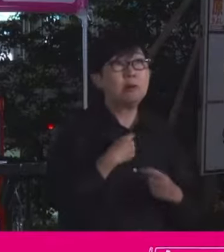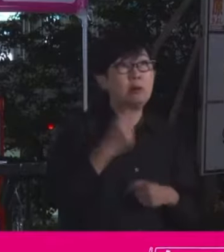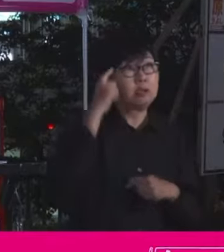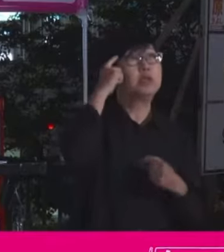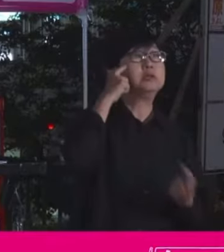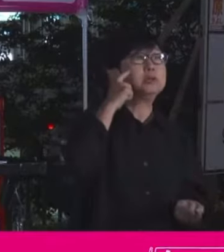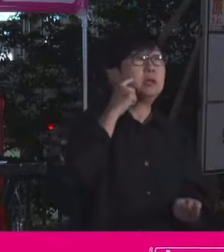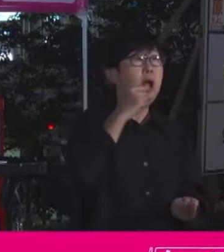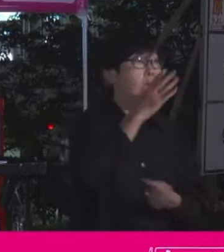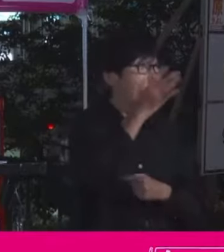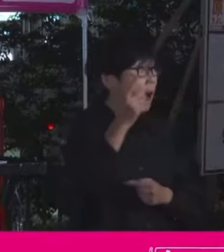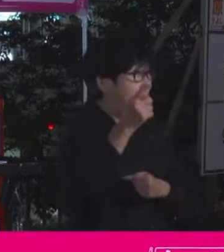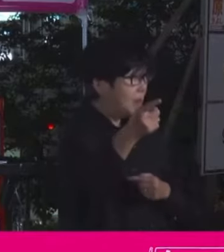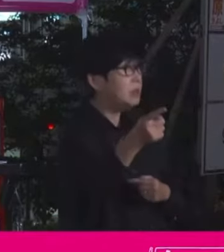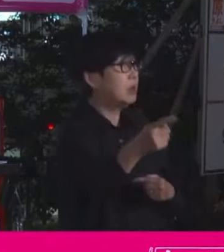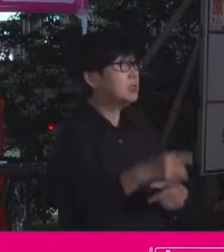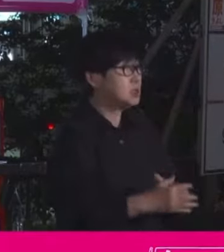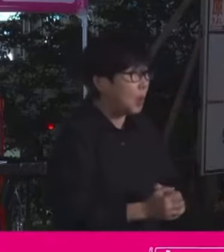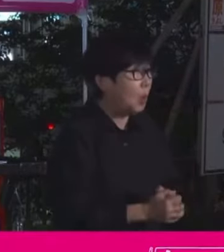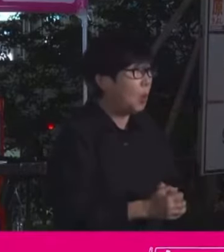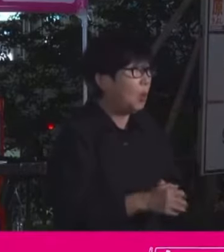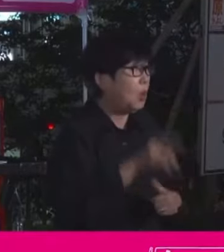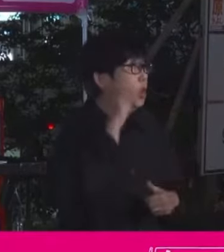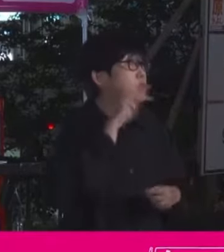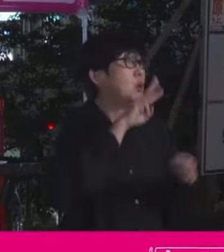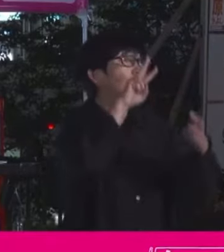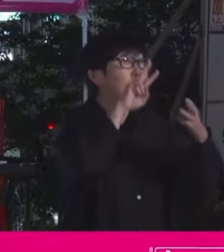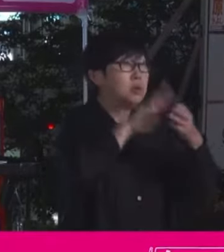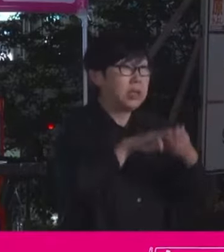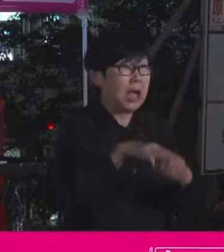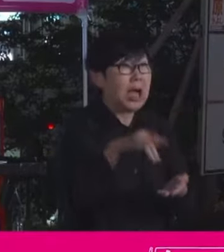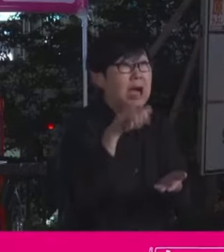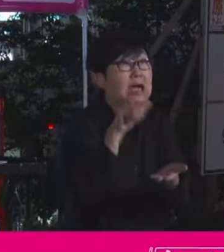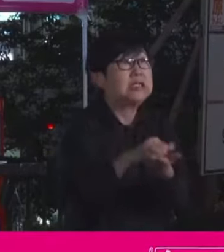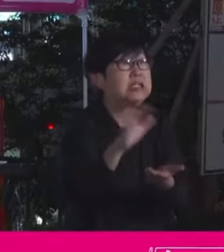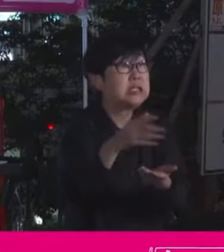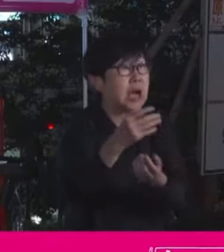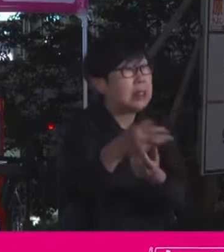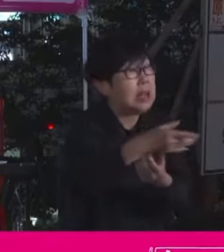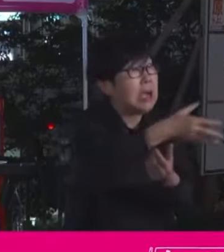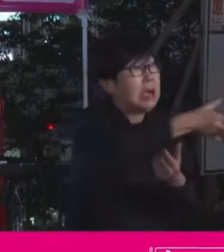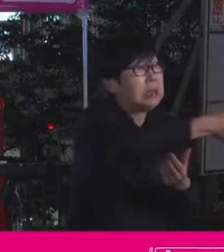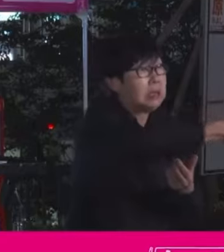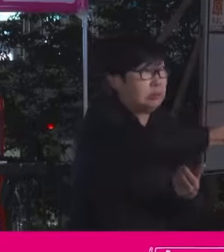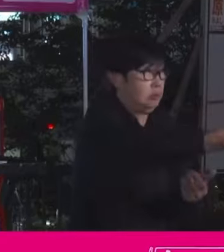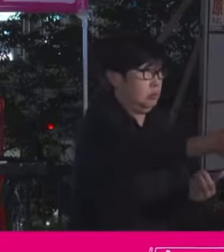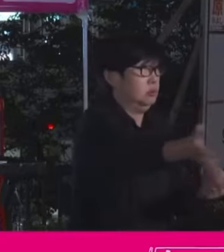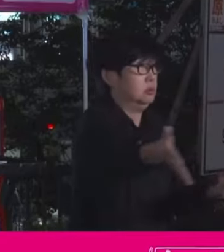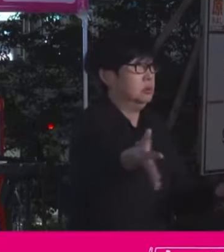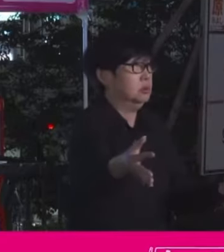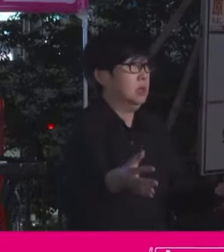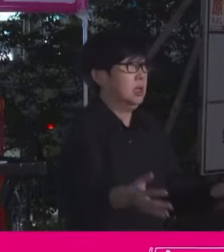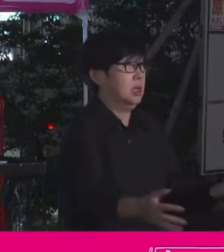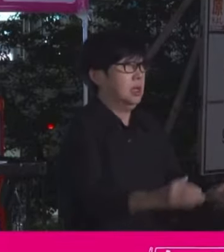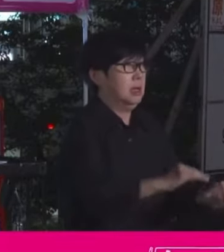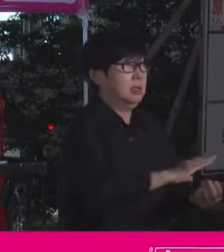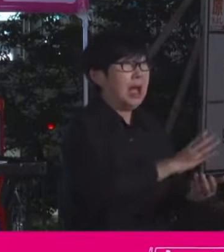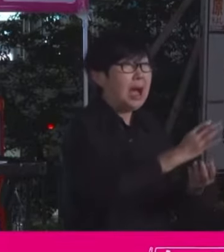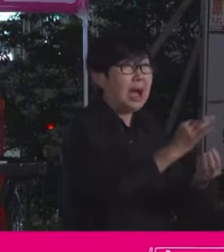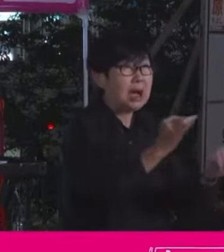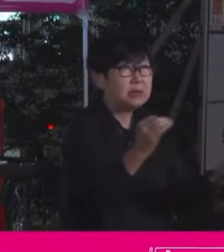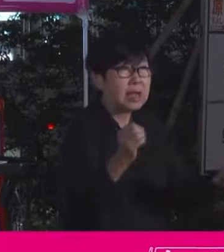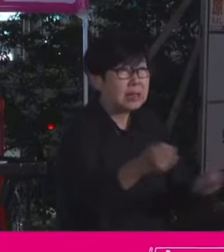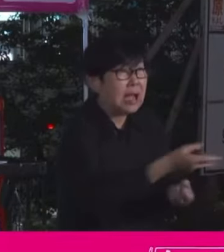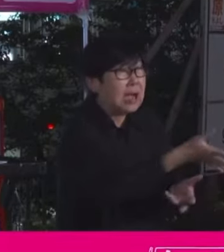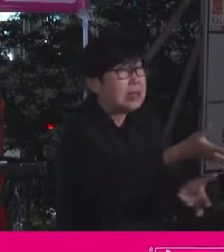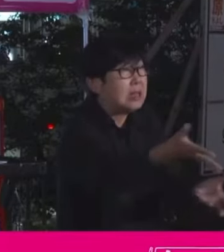カのジャーナリストですよ、横田基地から流れている。で調べてみるといっぱいいっぱい流れてる、ね、さっきも